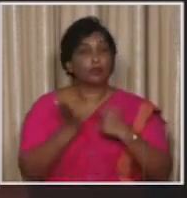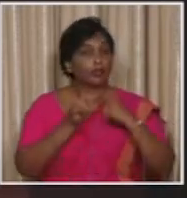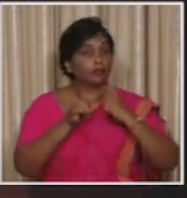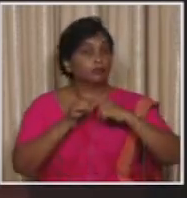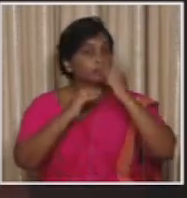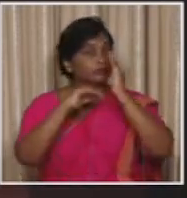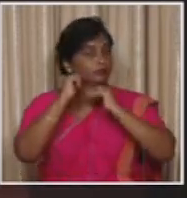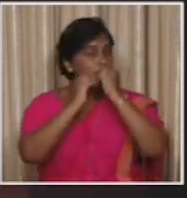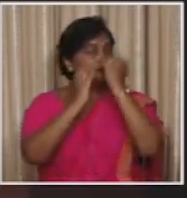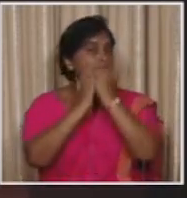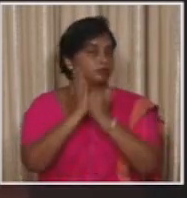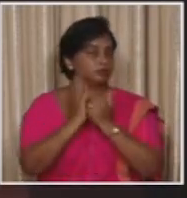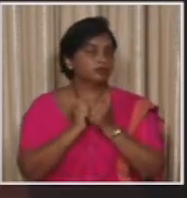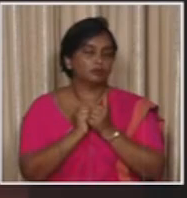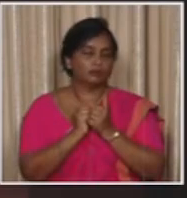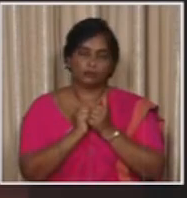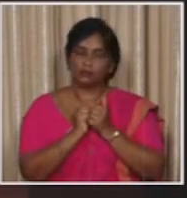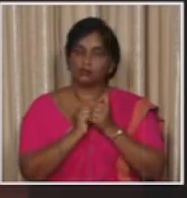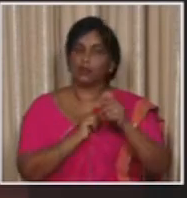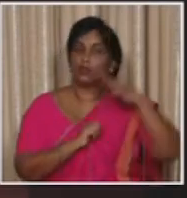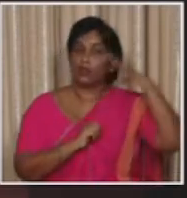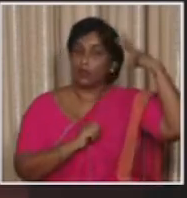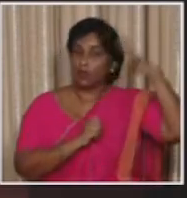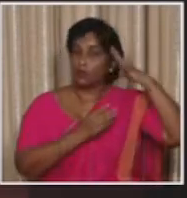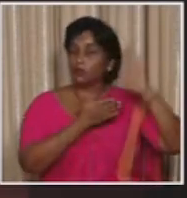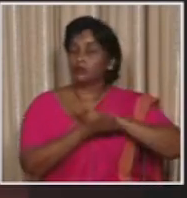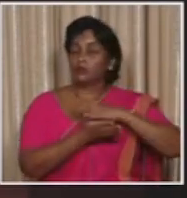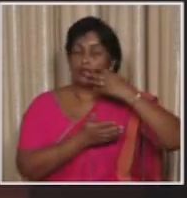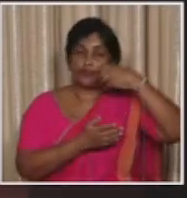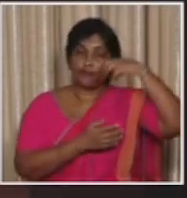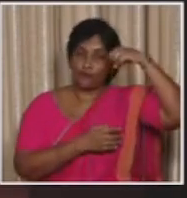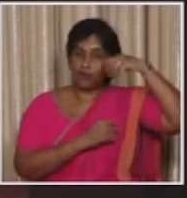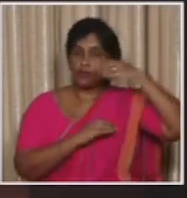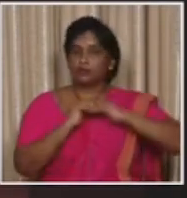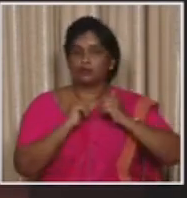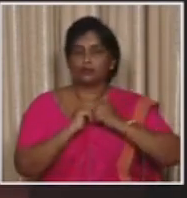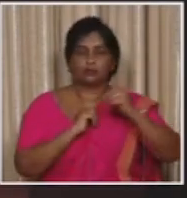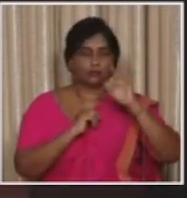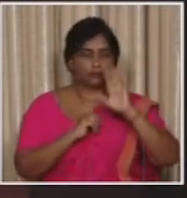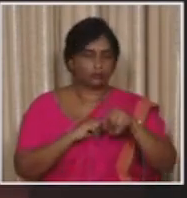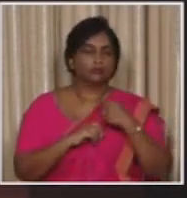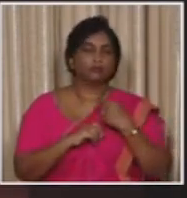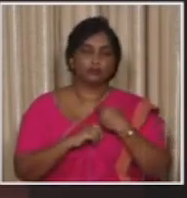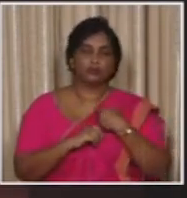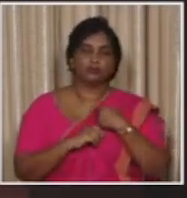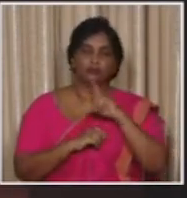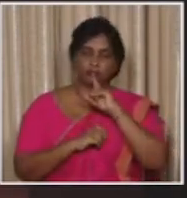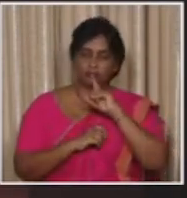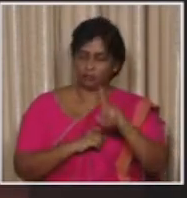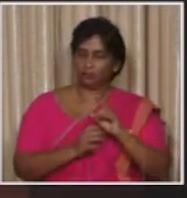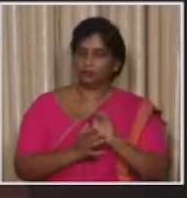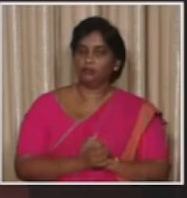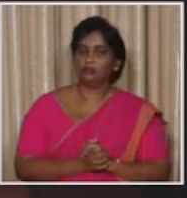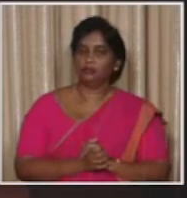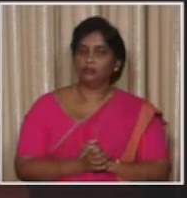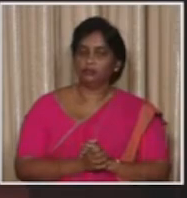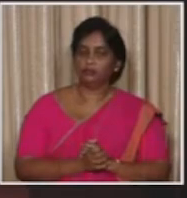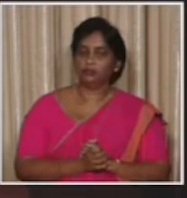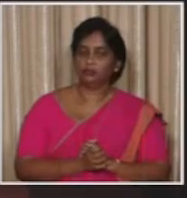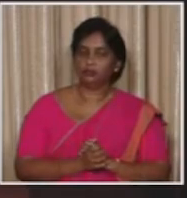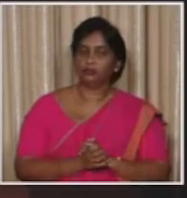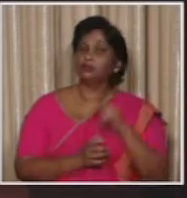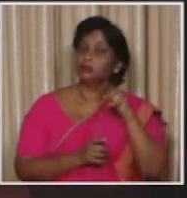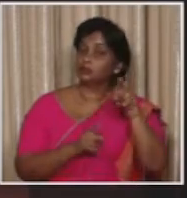ප්‍රසම්පාදන ක්‍රමවේදයක් හරහා පුනර්ජනනීය බලශක්තිය ක්‍රියාත්මක කරන්නයි කියලා අපි ඉල්ලීමක් කරනවා.